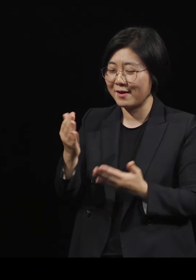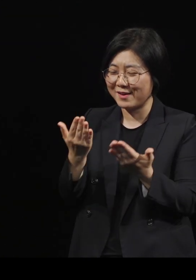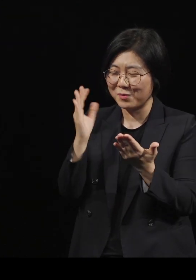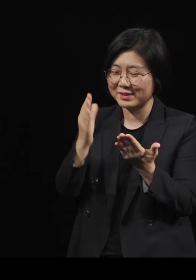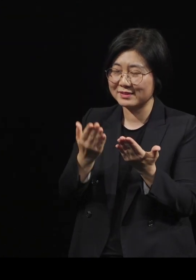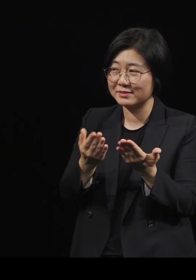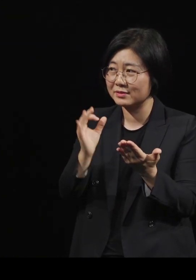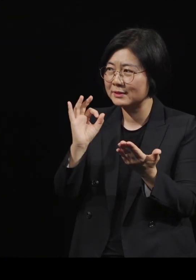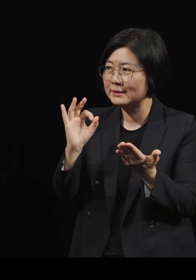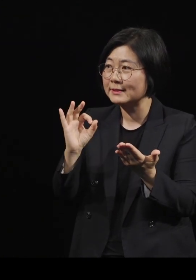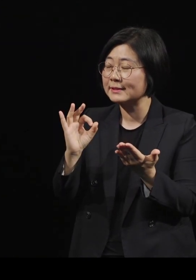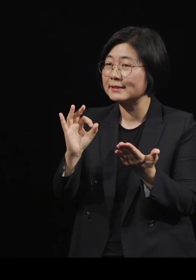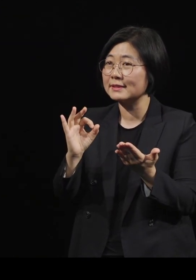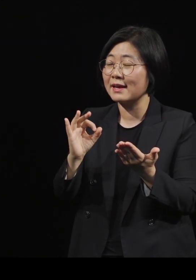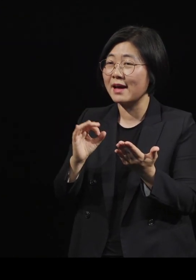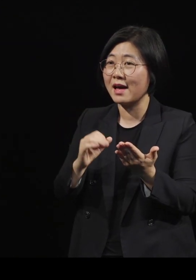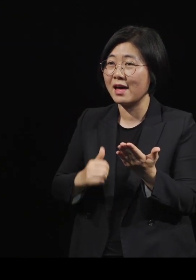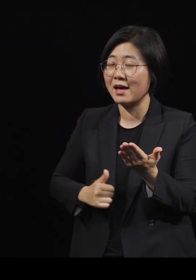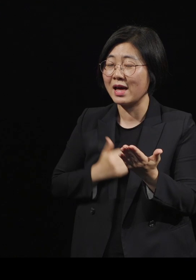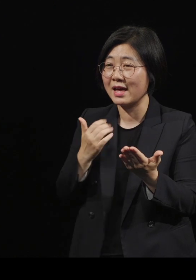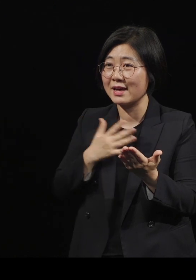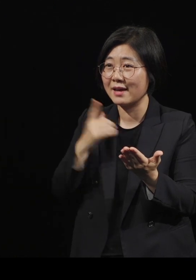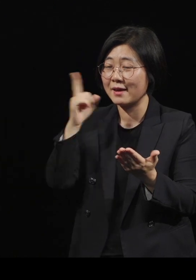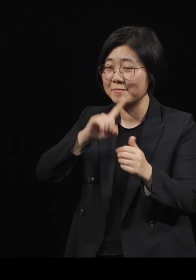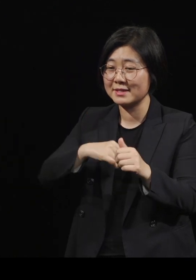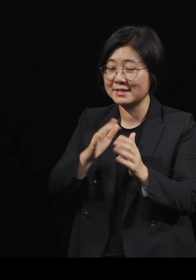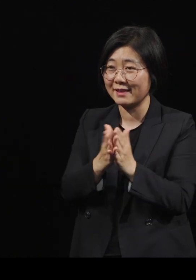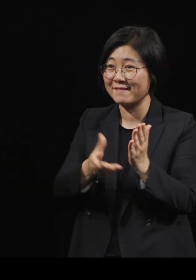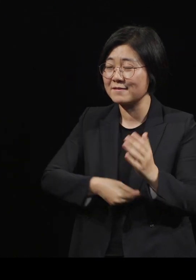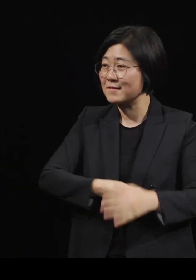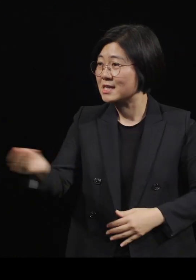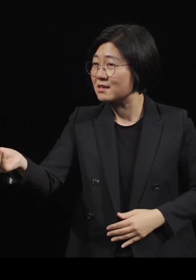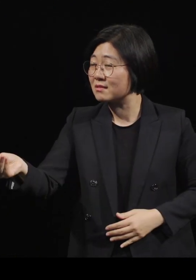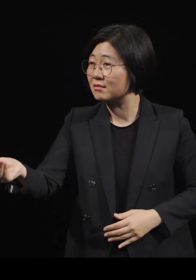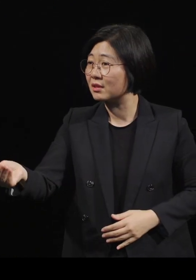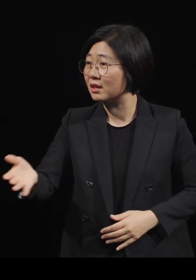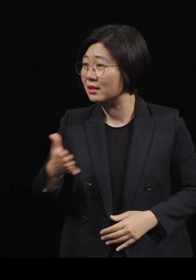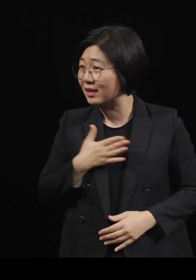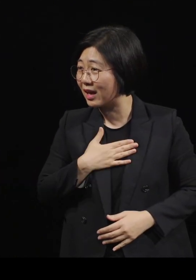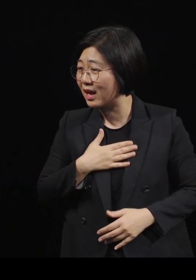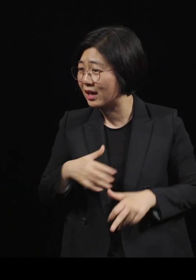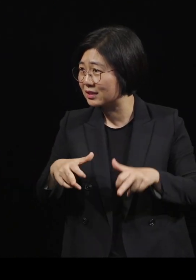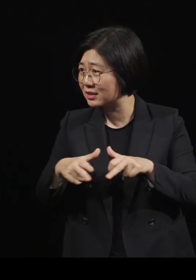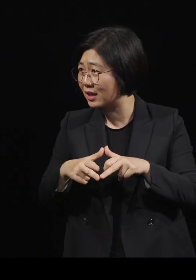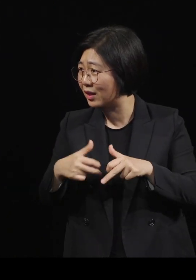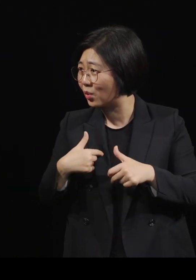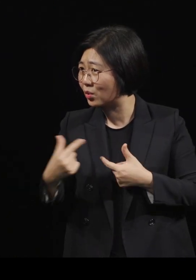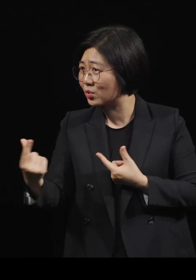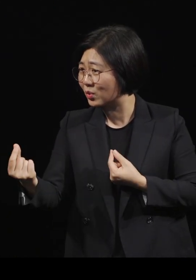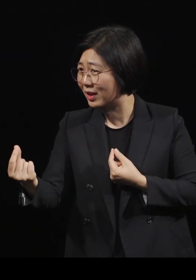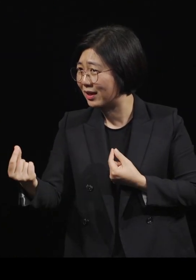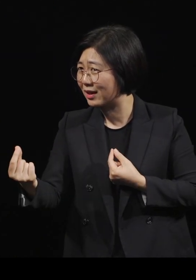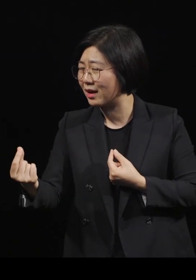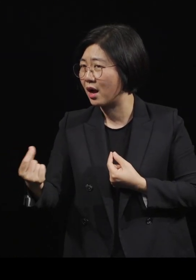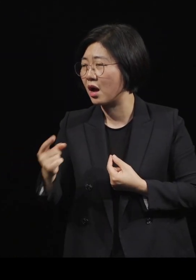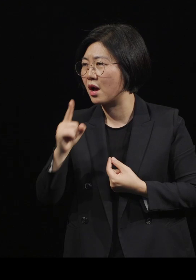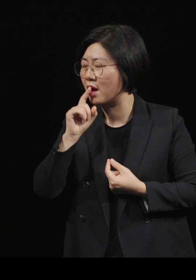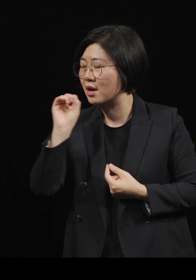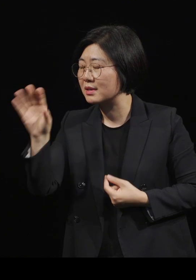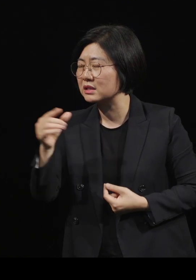제가 이 공부하고 있었던 그 책을 그분한테 확 들이밀면서 저도 장애인입니다만 라고 하고